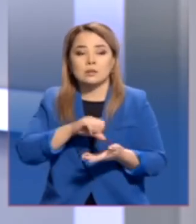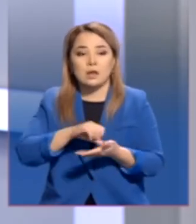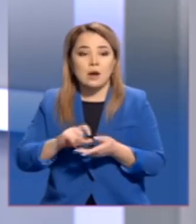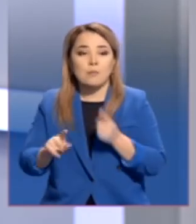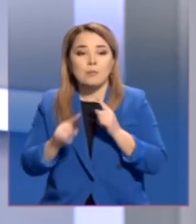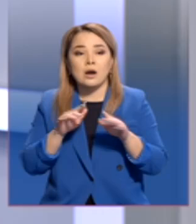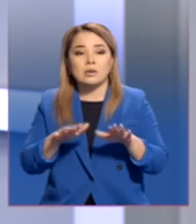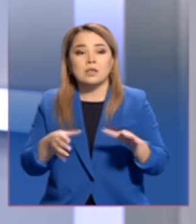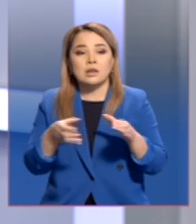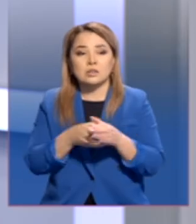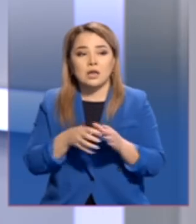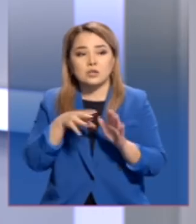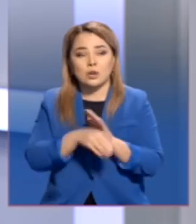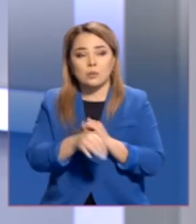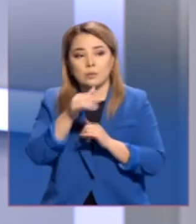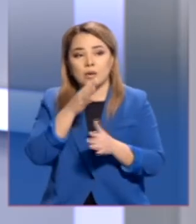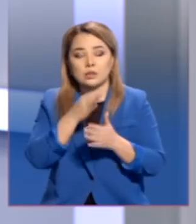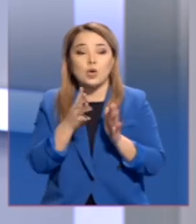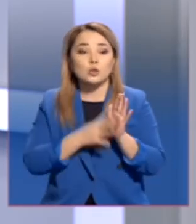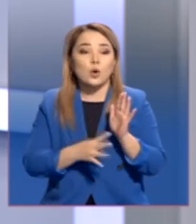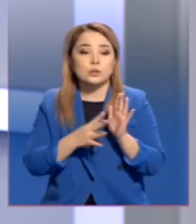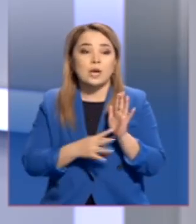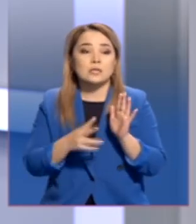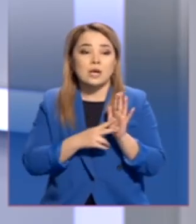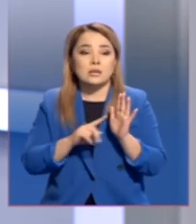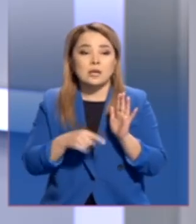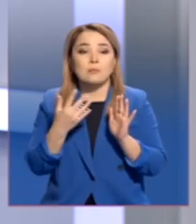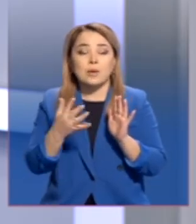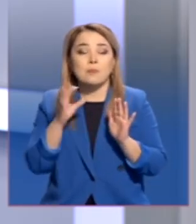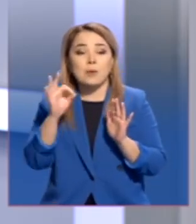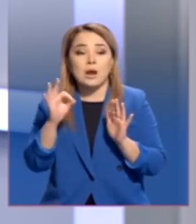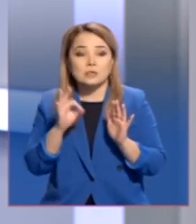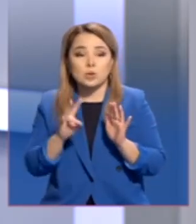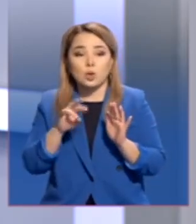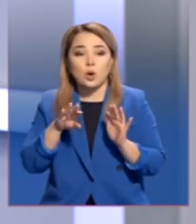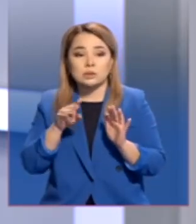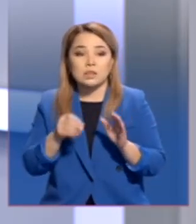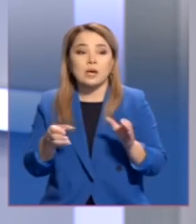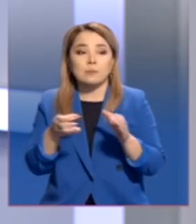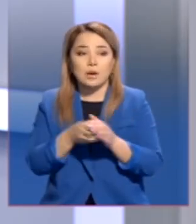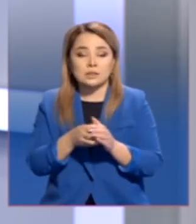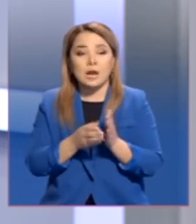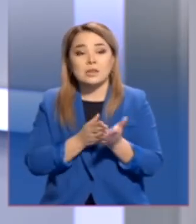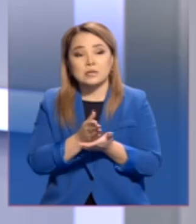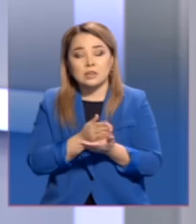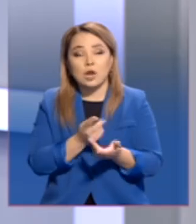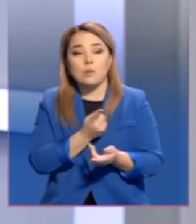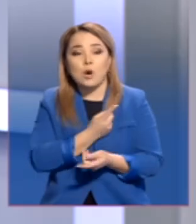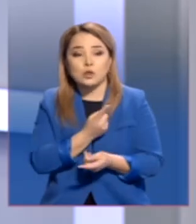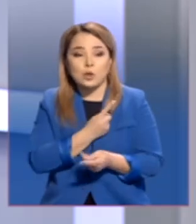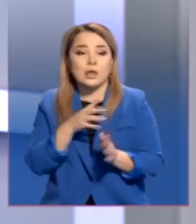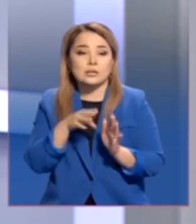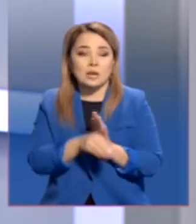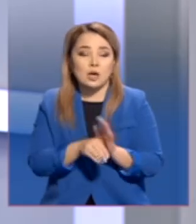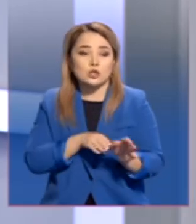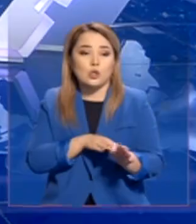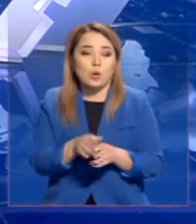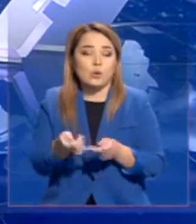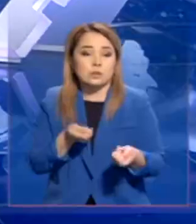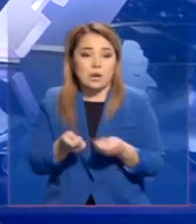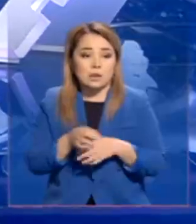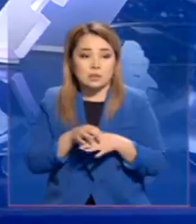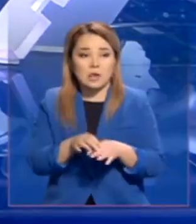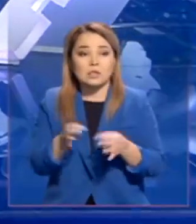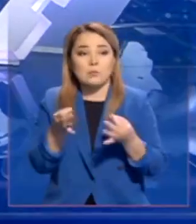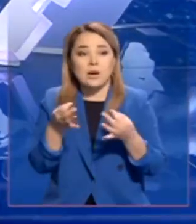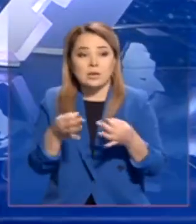парламент қабырғасына кіре алмай қалды да, тек қана 98-де 5%-мен сол кездегі Нұр Отан партиясы саяси монополияға ие болды толығымен. Бұл